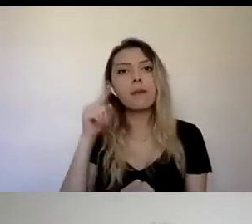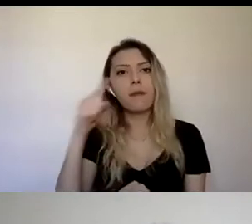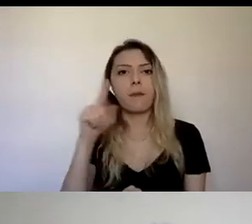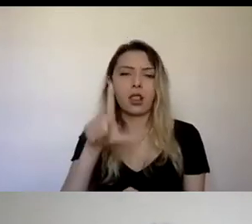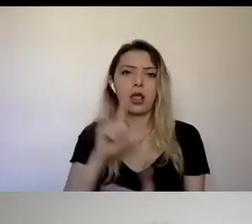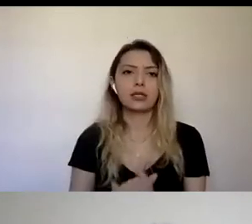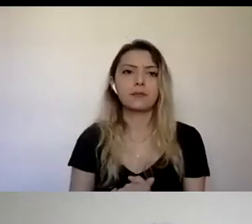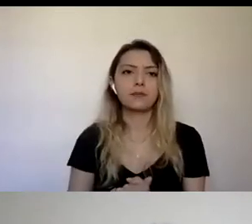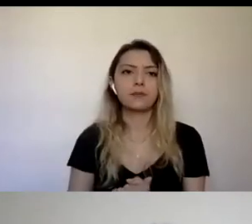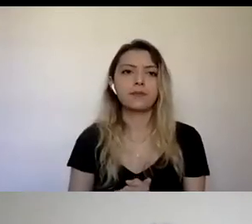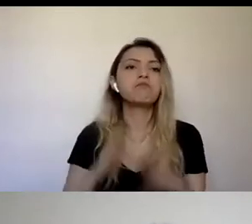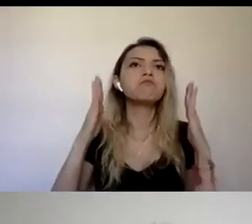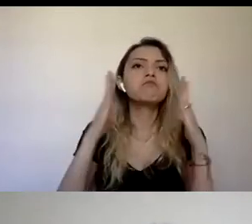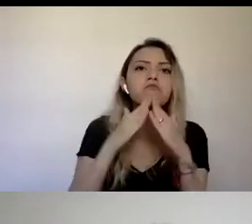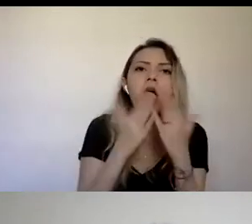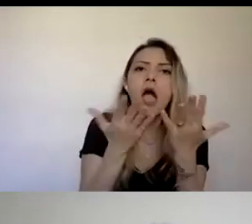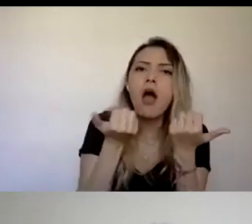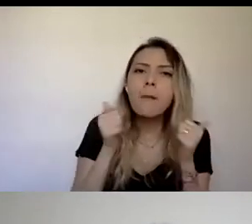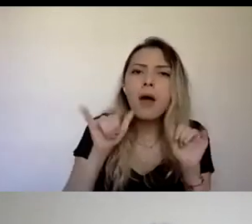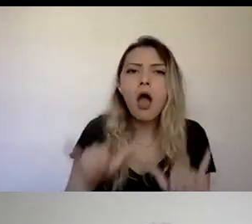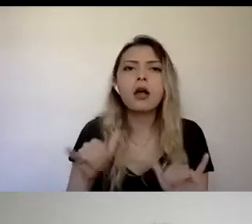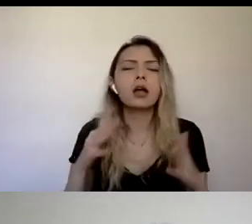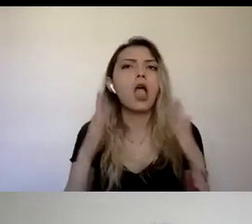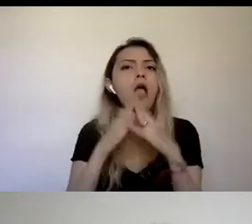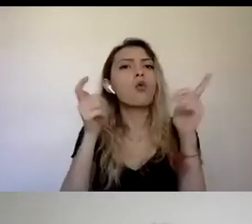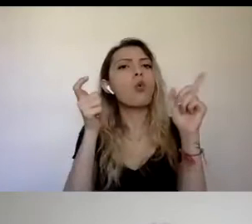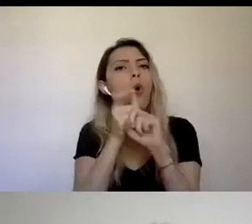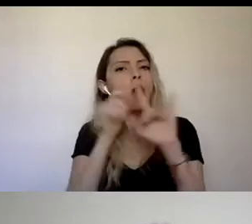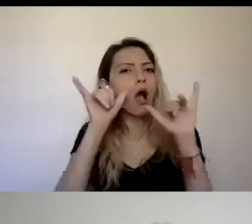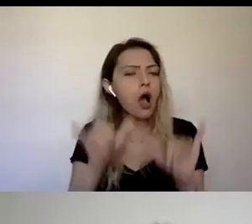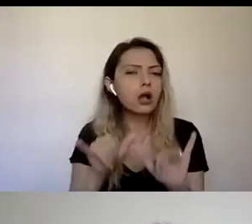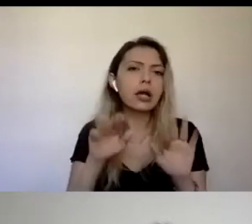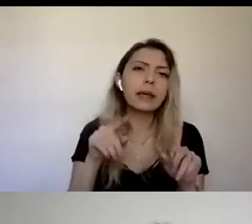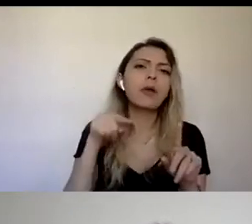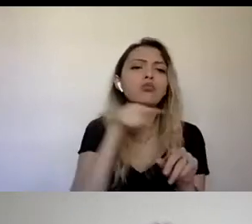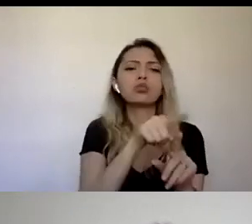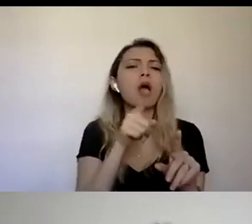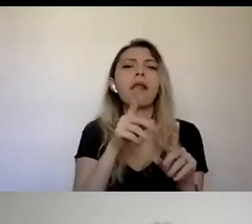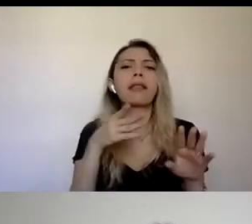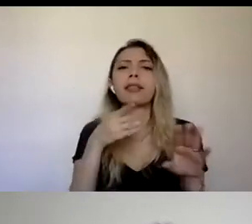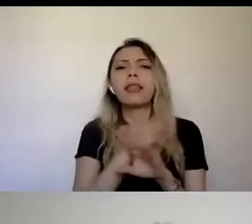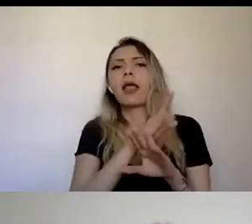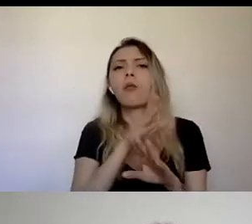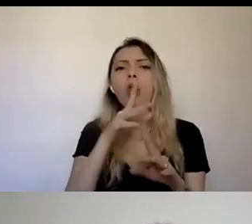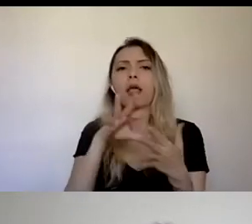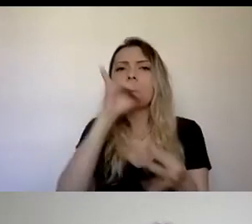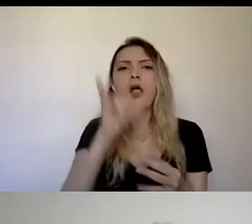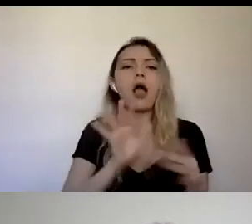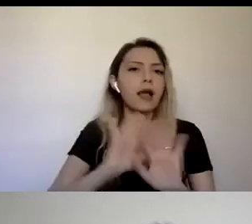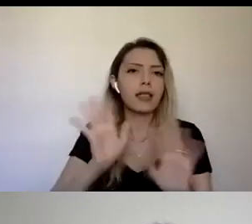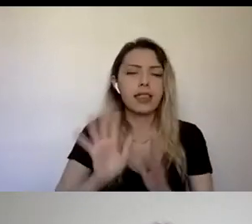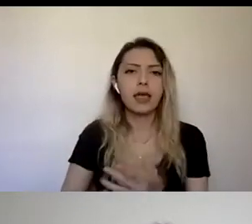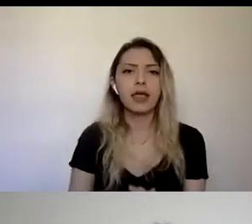Mülkiyet edinme hakkı, mülkiyetin korunma hakkı vesaire gibi şeyler de doğrudan örneğin insan hakkı olmayabilir. O yüzden